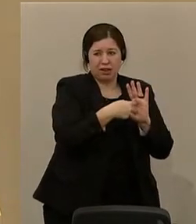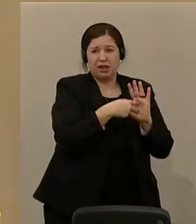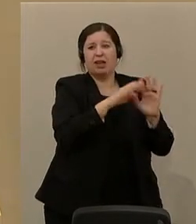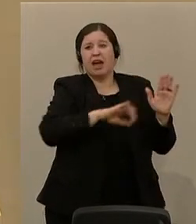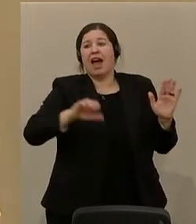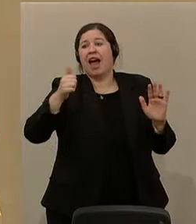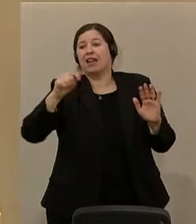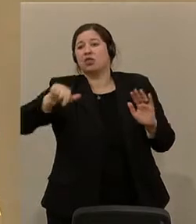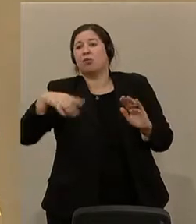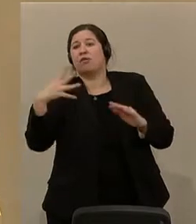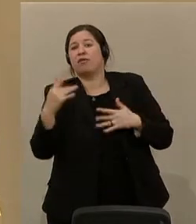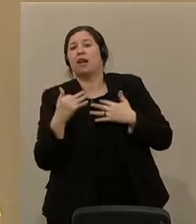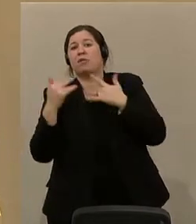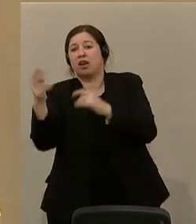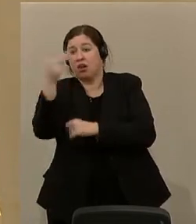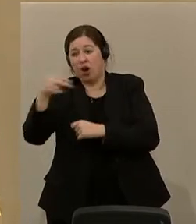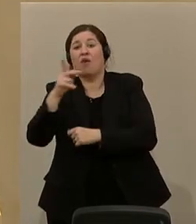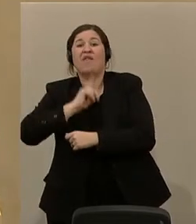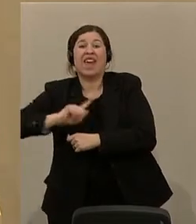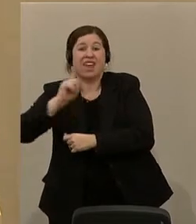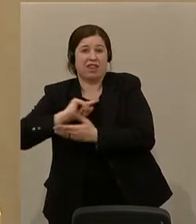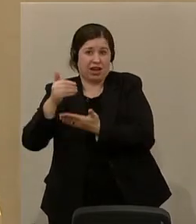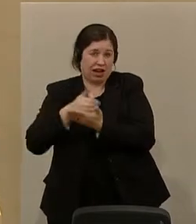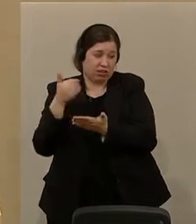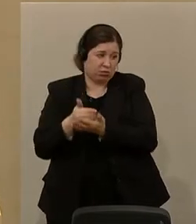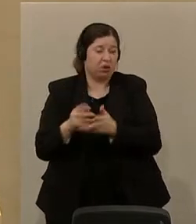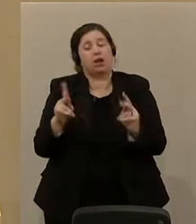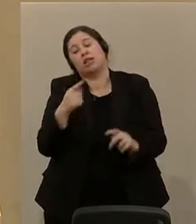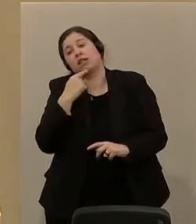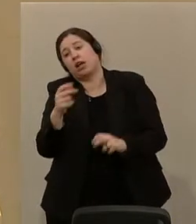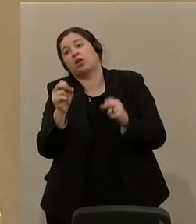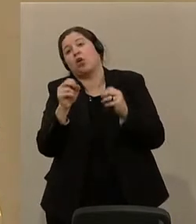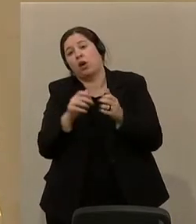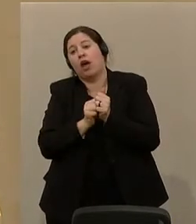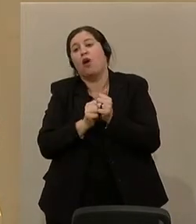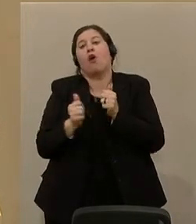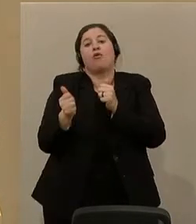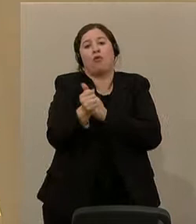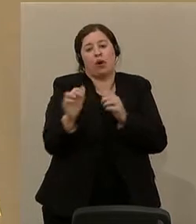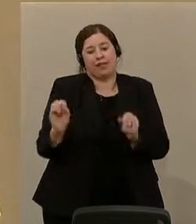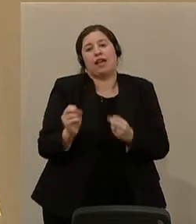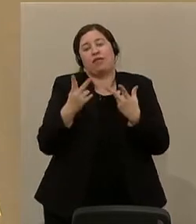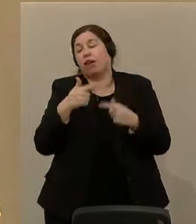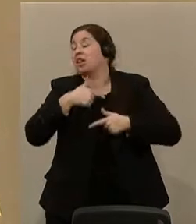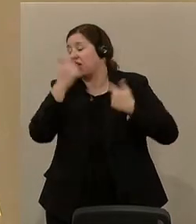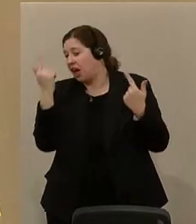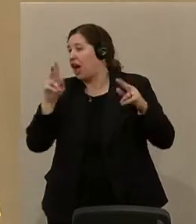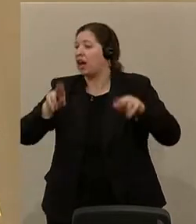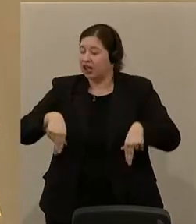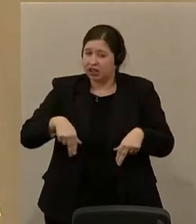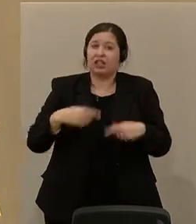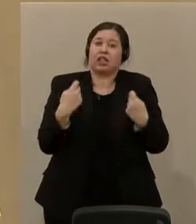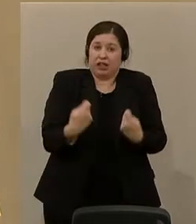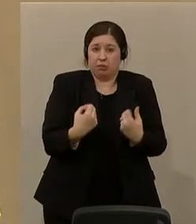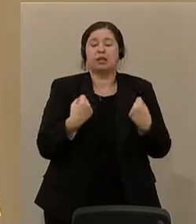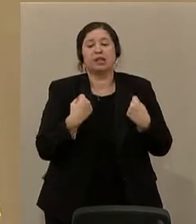euro wurden nach der test erhöhung weniger eingenommen das kann man natürlich sagen vorzieh effekte hat ja das ist richtig die hat sicher gegeben das